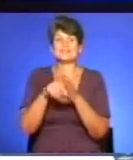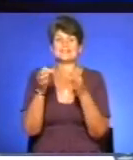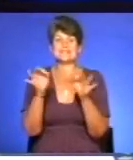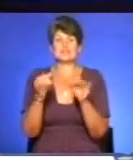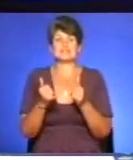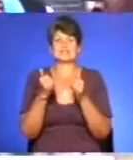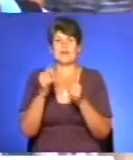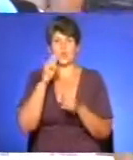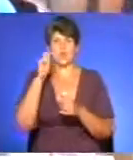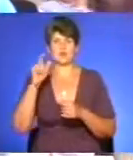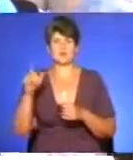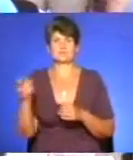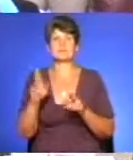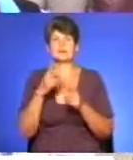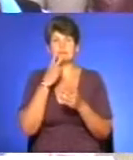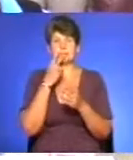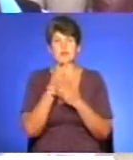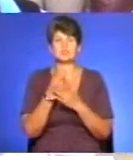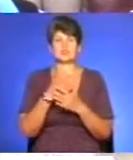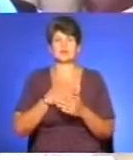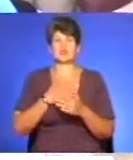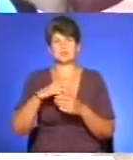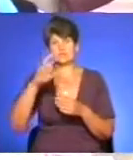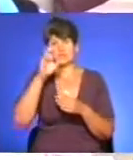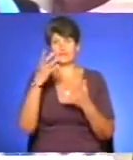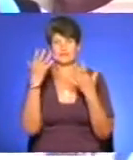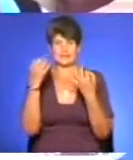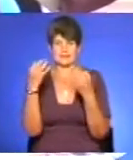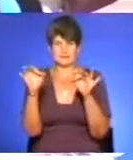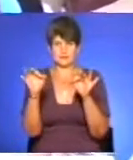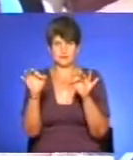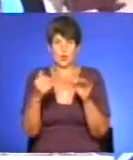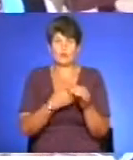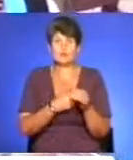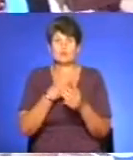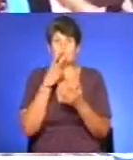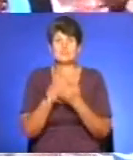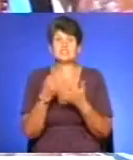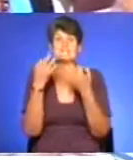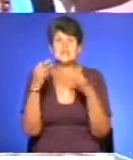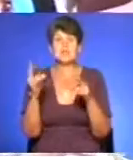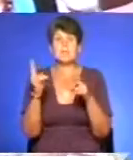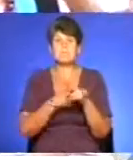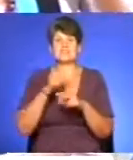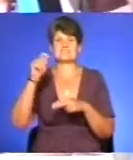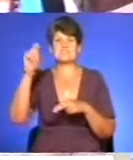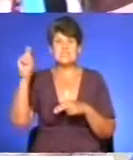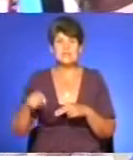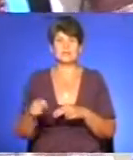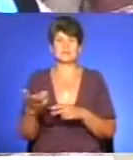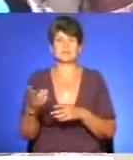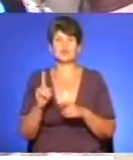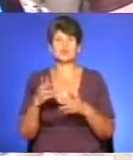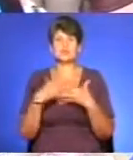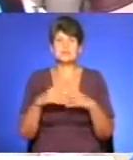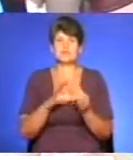українців. Як ти бачиш нашу державу у День незалежності? Якою б ти бачити? Хотів би бачити вільною, без війни, щоб в сім'ях